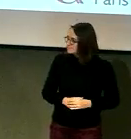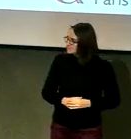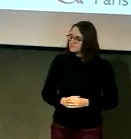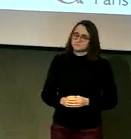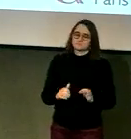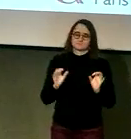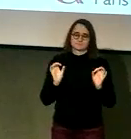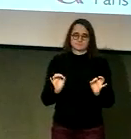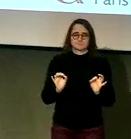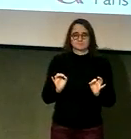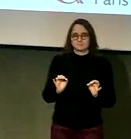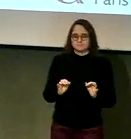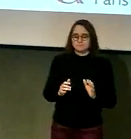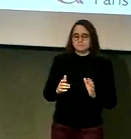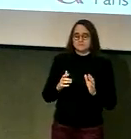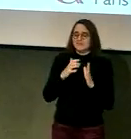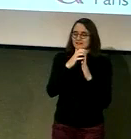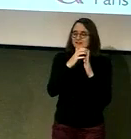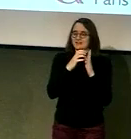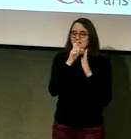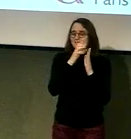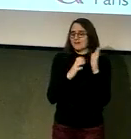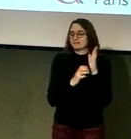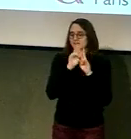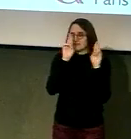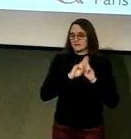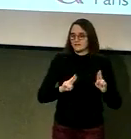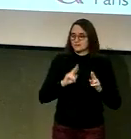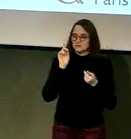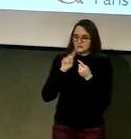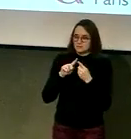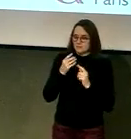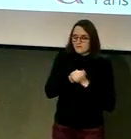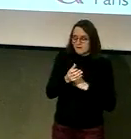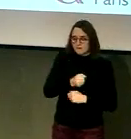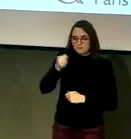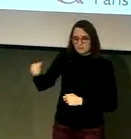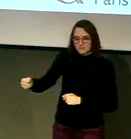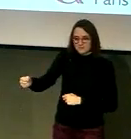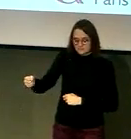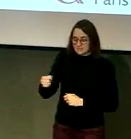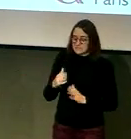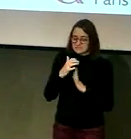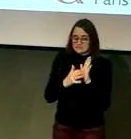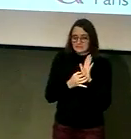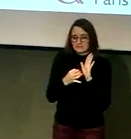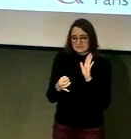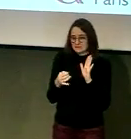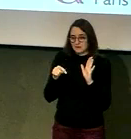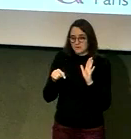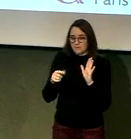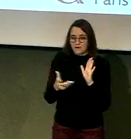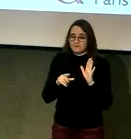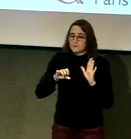Et donc, dans les textes internationaux sur le placement de l'enfant, les textes disent qu'il faut rechercher une